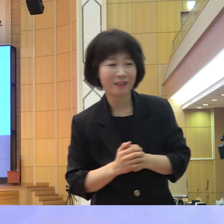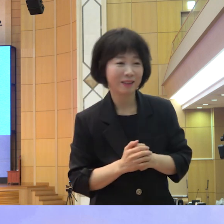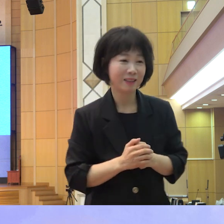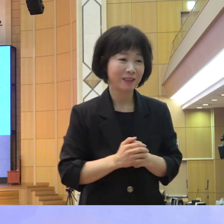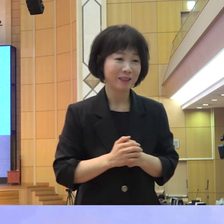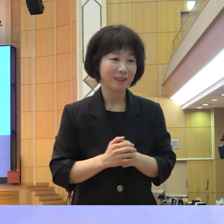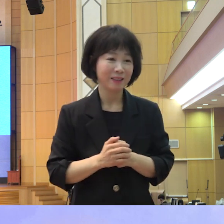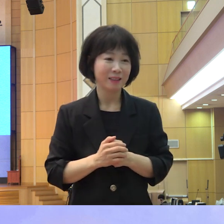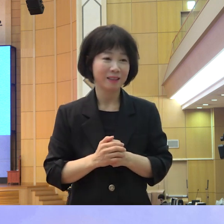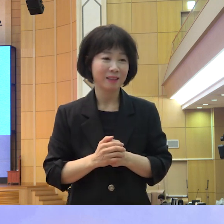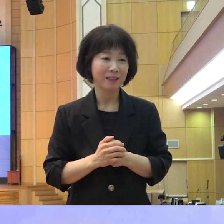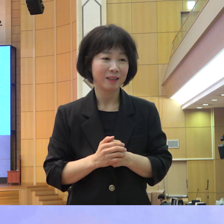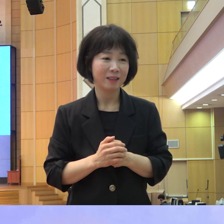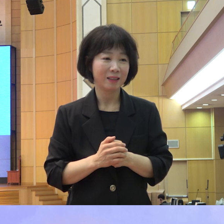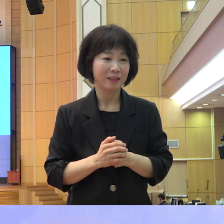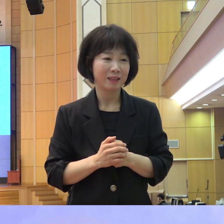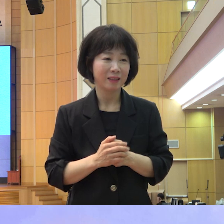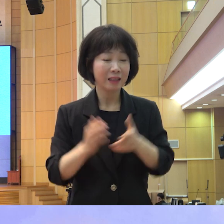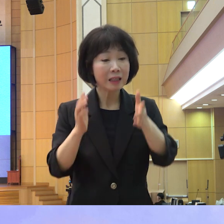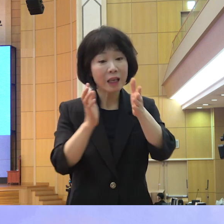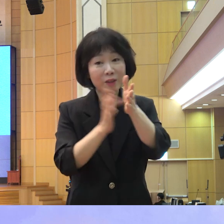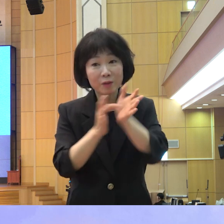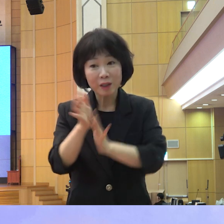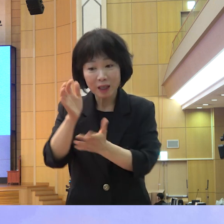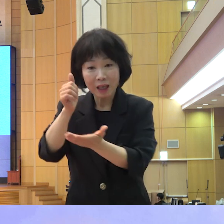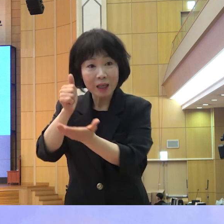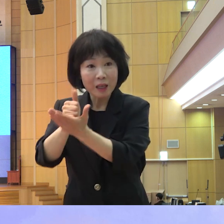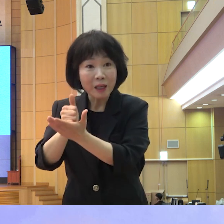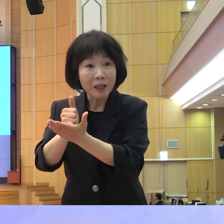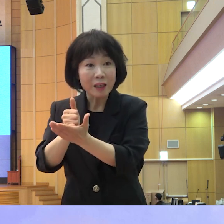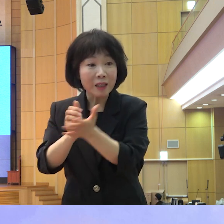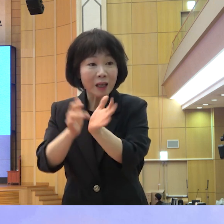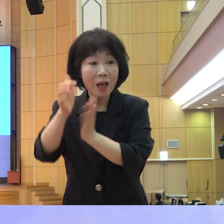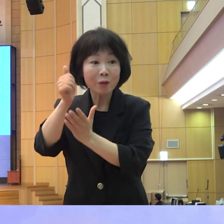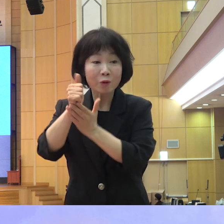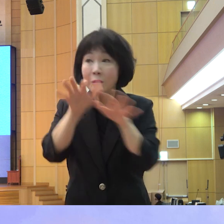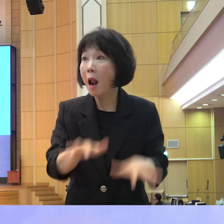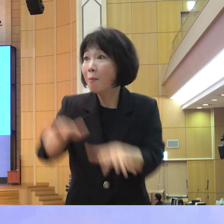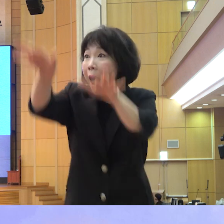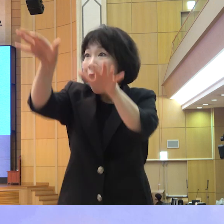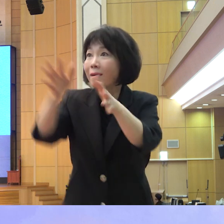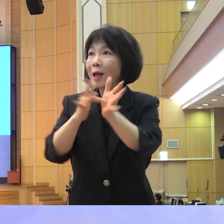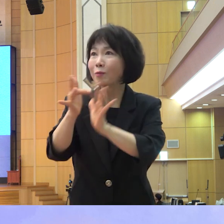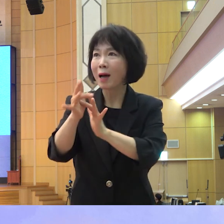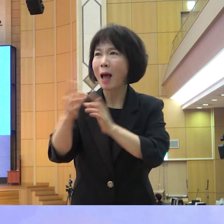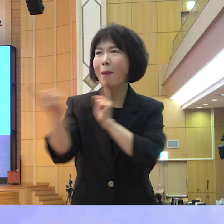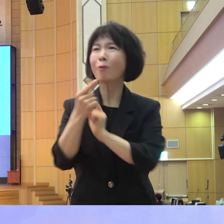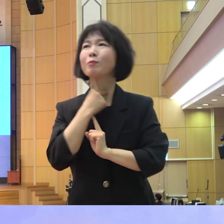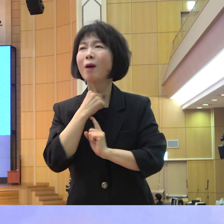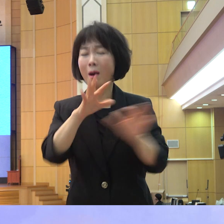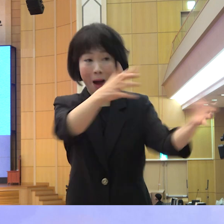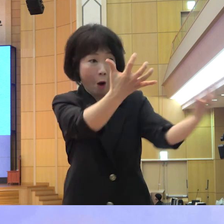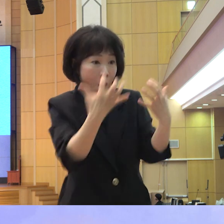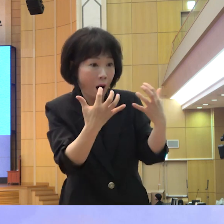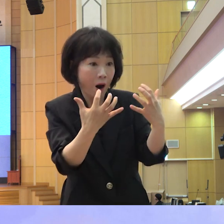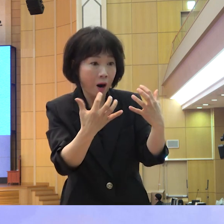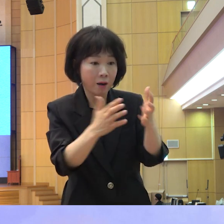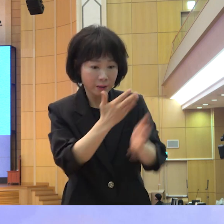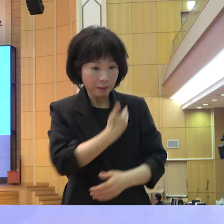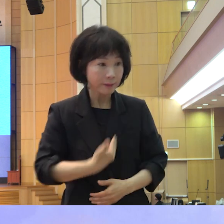예수님의 만져주심을 바라고 오는 어린아이들을 제자들은 어디서 예수님